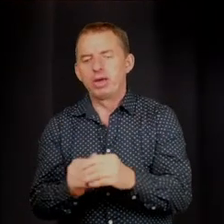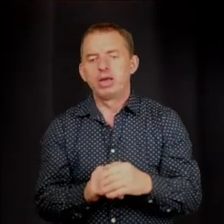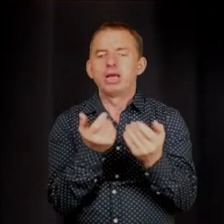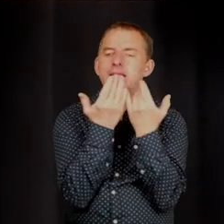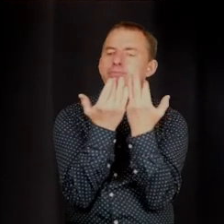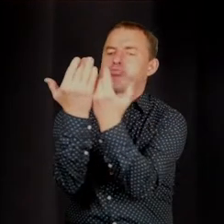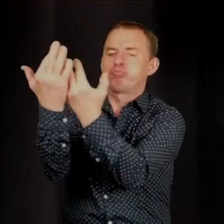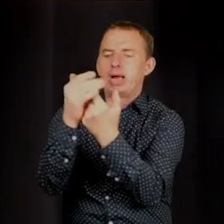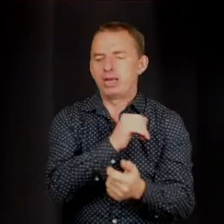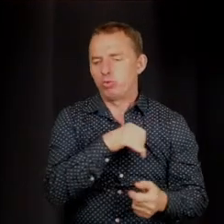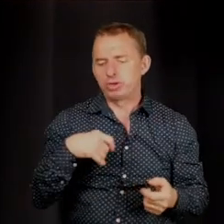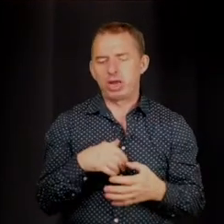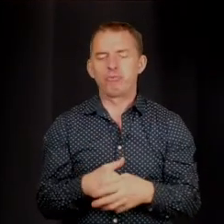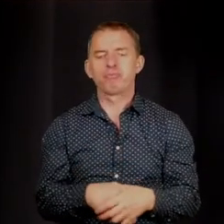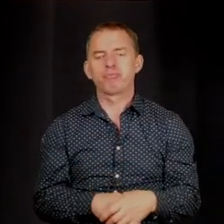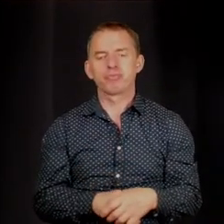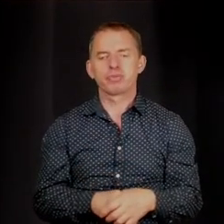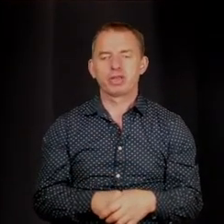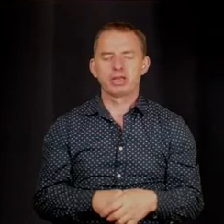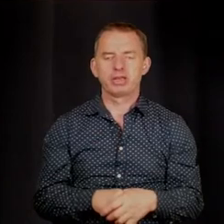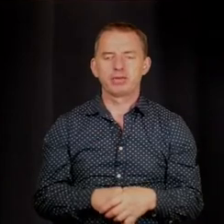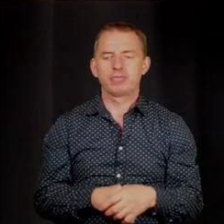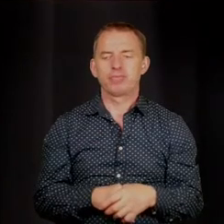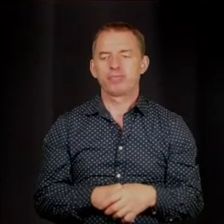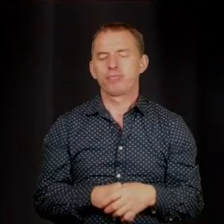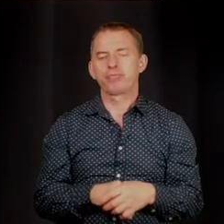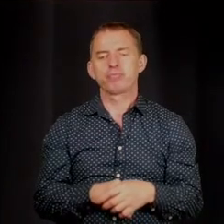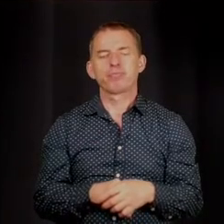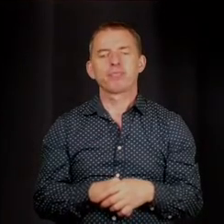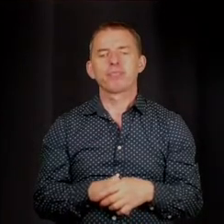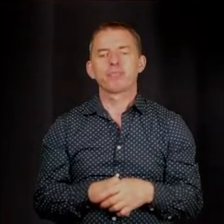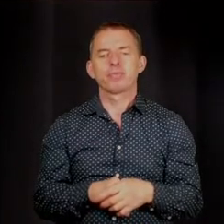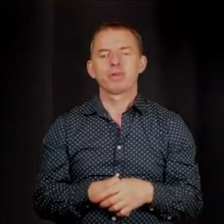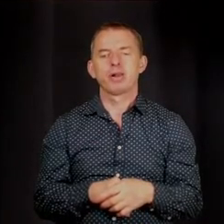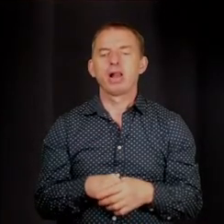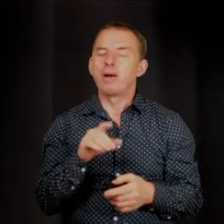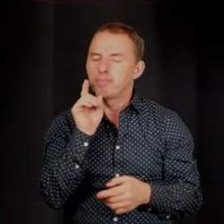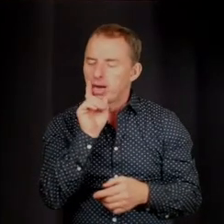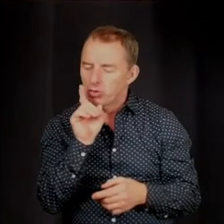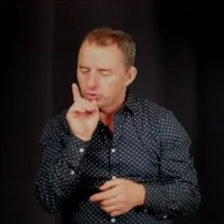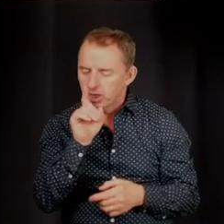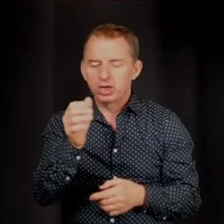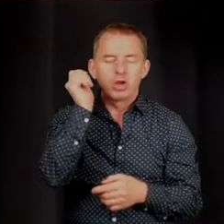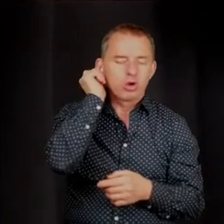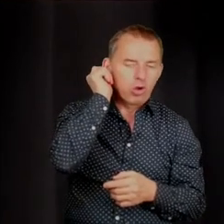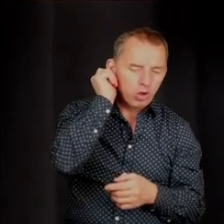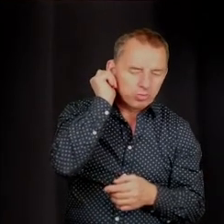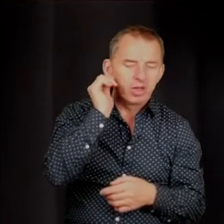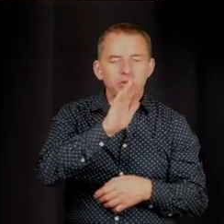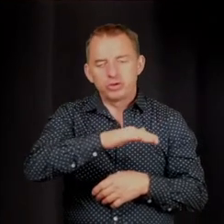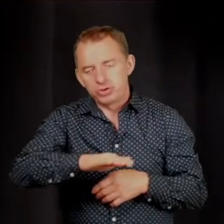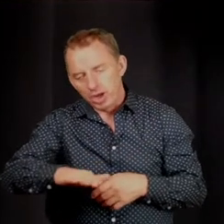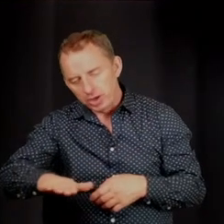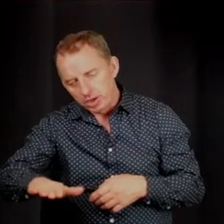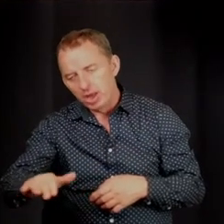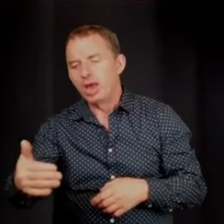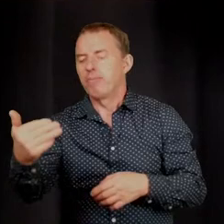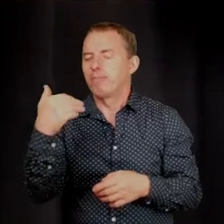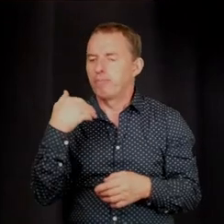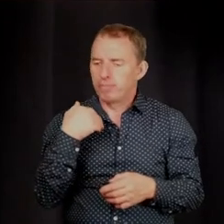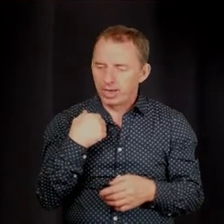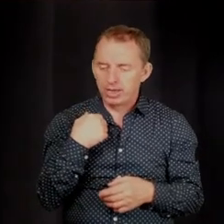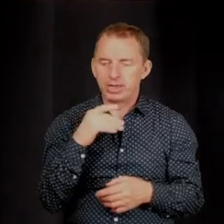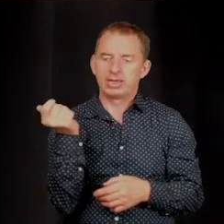paliły się. Men, women and children were killed. Mężczyźni, kobiety i dzieci byli